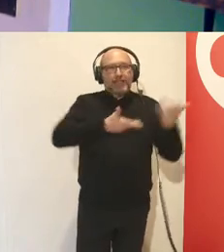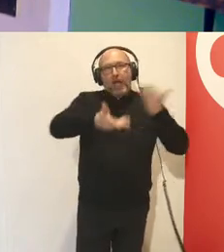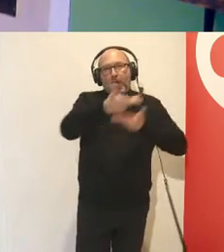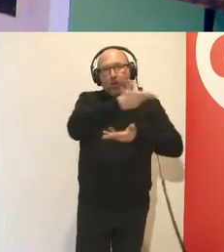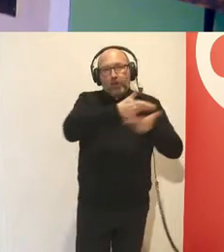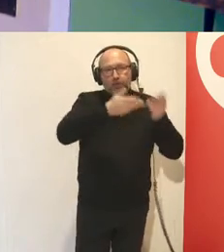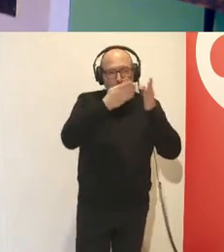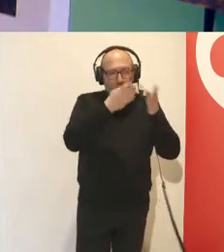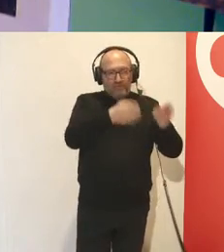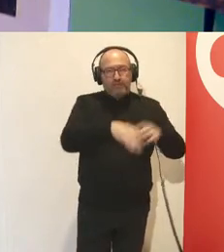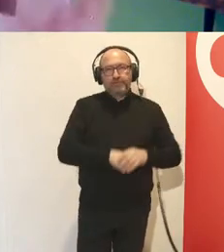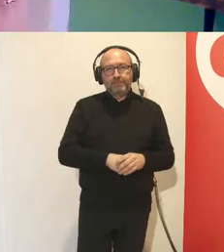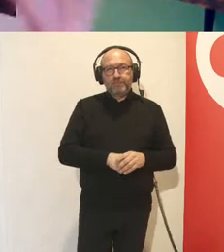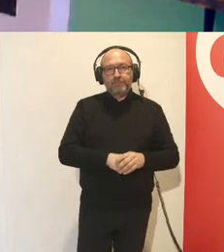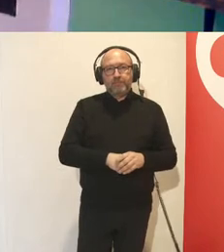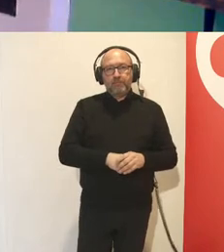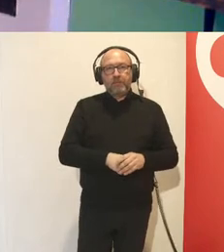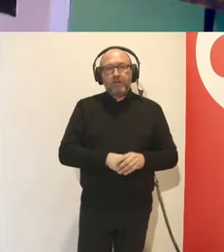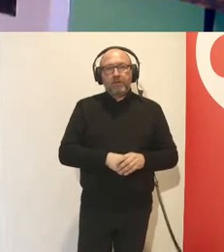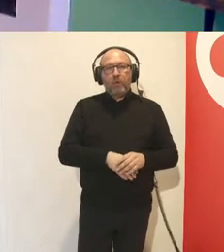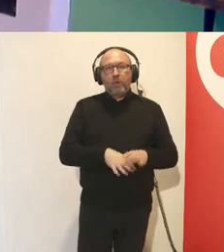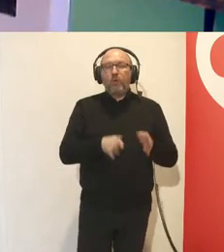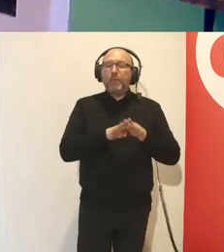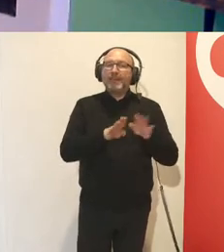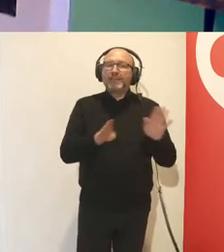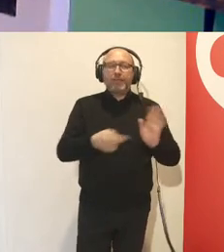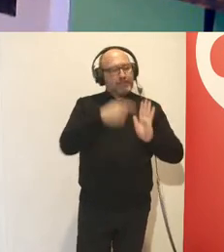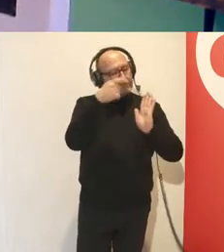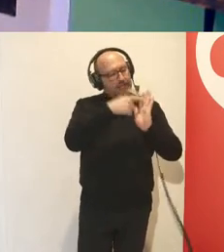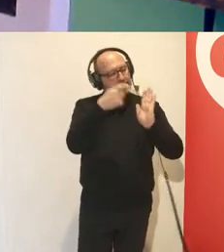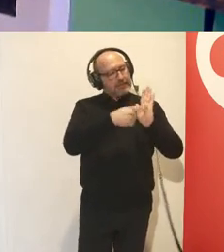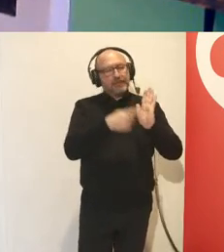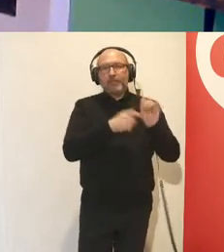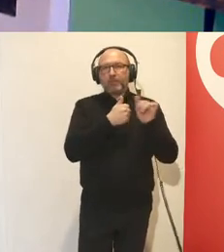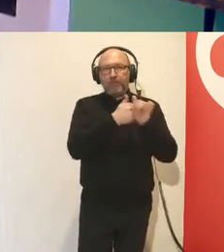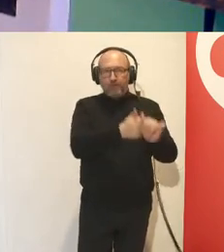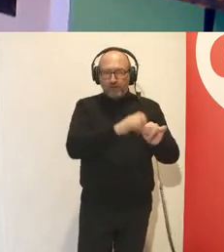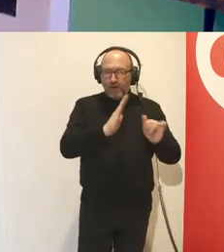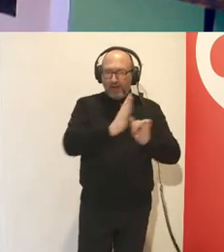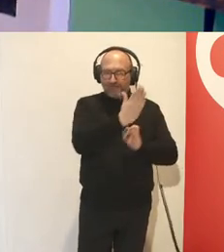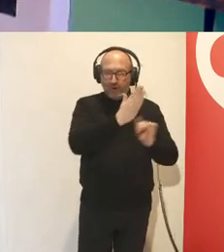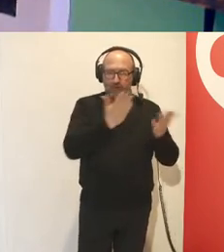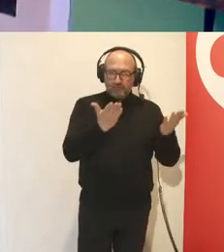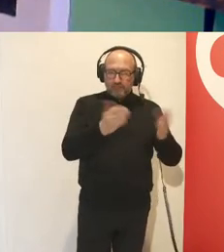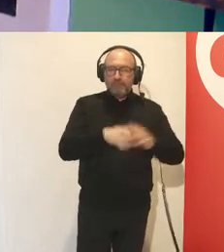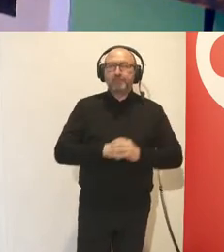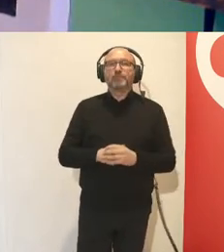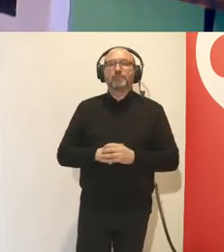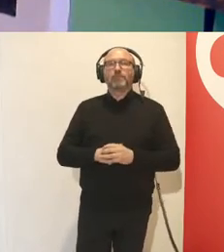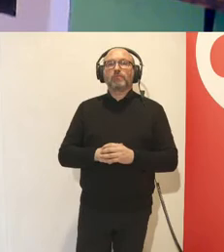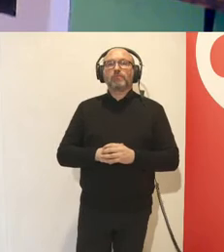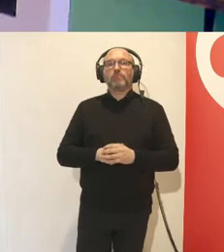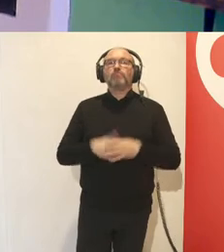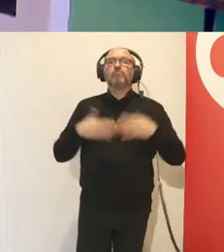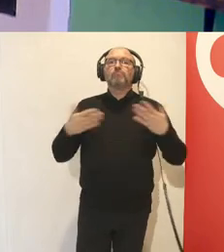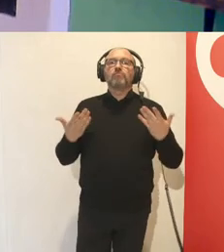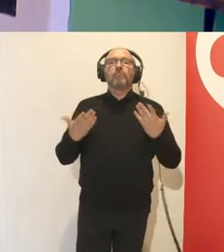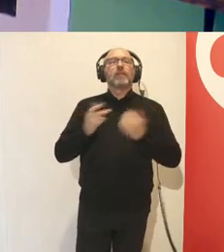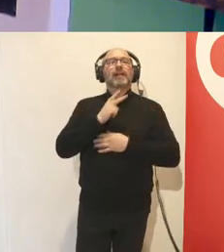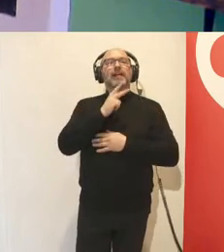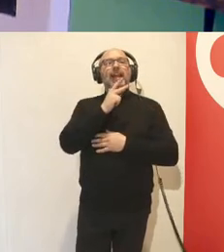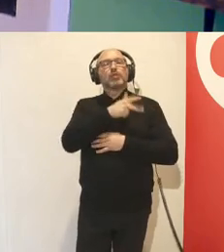und da aber natürlich auch so gewissen grundsätzen folgen dass es erfolgreich ist wenn es um soziale medien geht